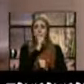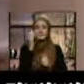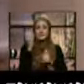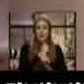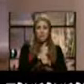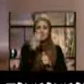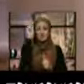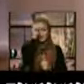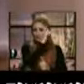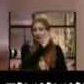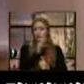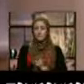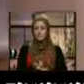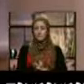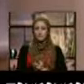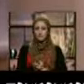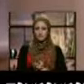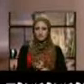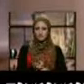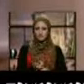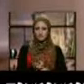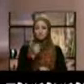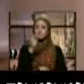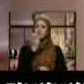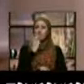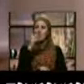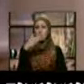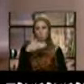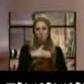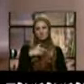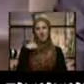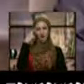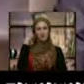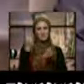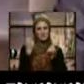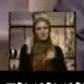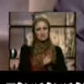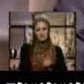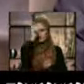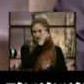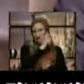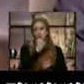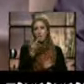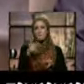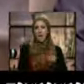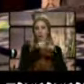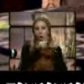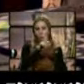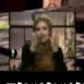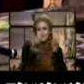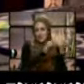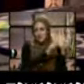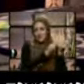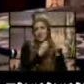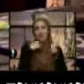عوائد. وبعدين وشوف يا ولدي، انا عارف انك موظف وعلى قد حالك والله يعينك، وابوك عنده ستة من العيال. شوف يا ابني